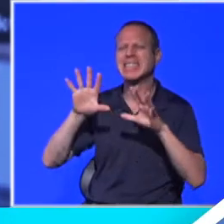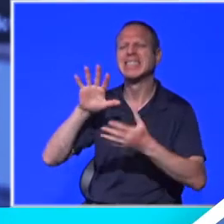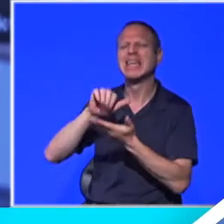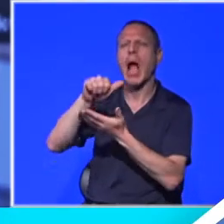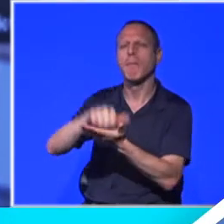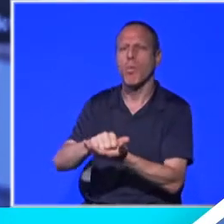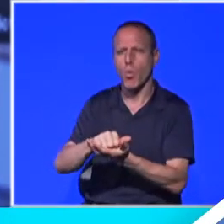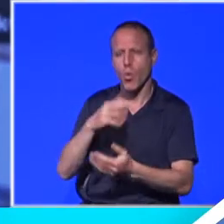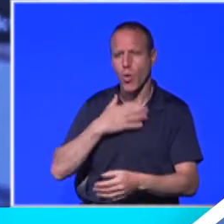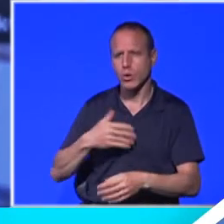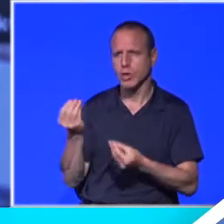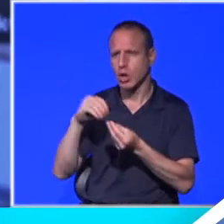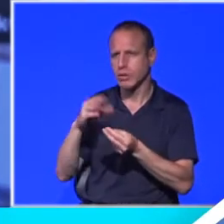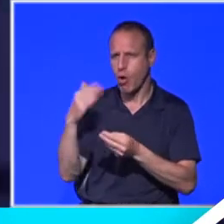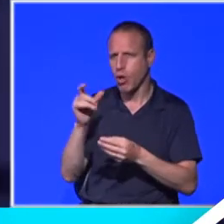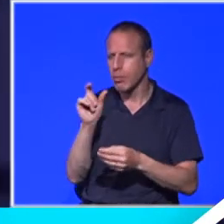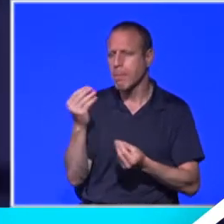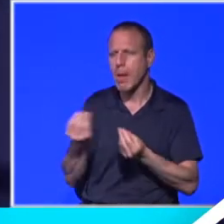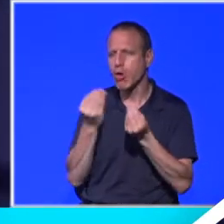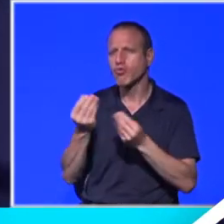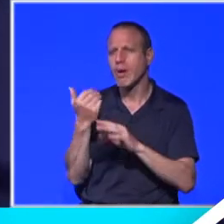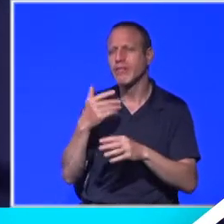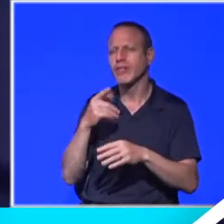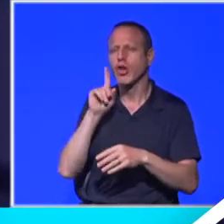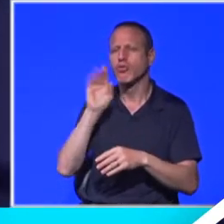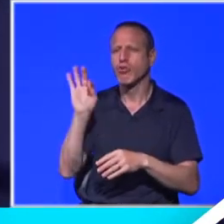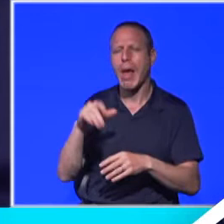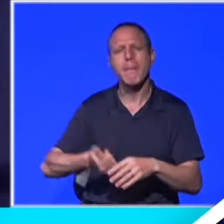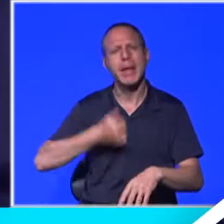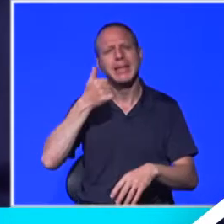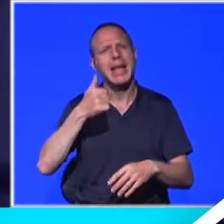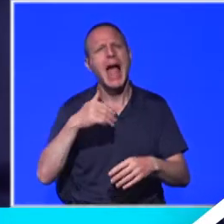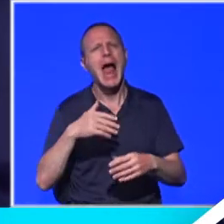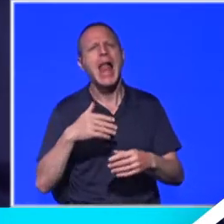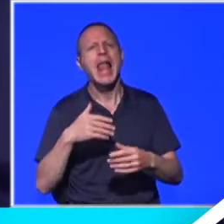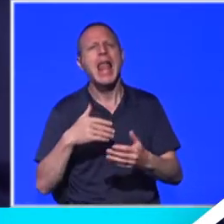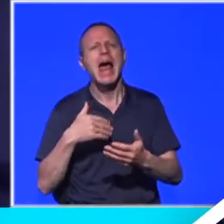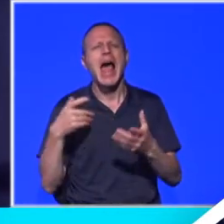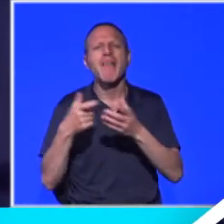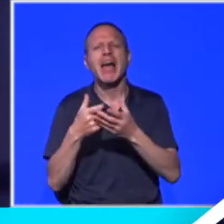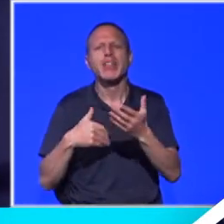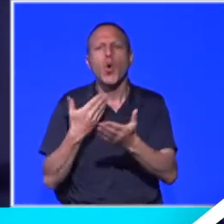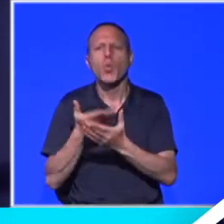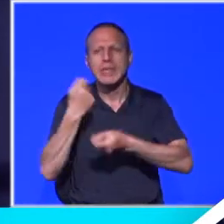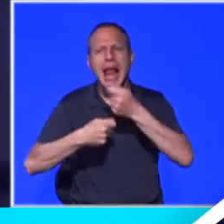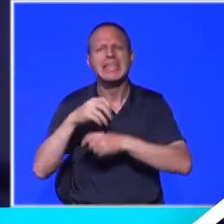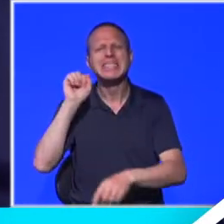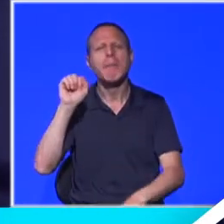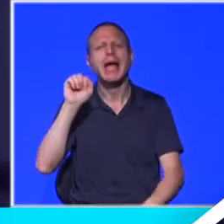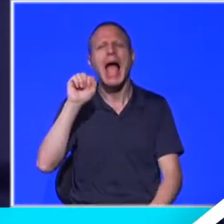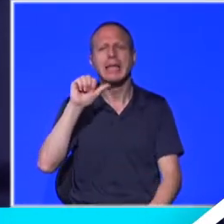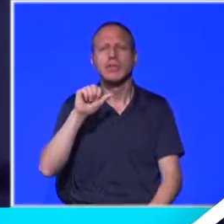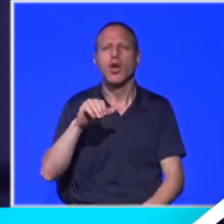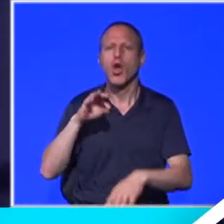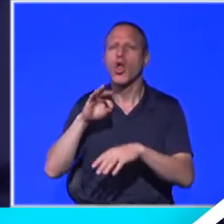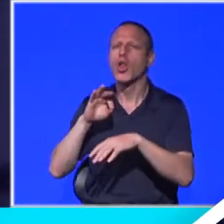רוצה להוסיף עוד משהו לפני השם שלך? מנכ״ל חברת הייעוץ הכלכלי, סמכאי אסטרטגיה. בבקשה. דוקטור אמציה